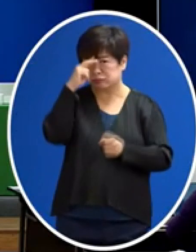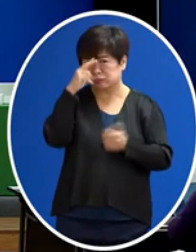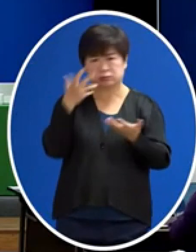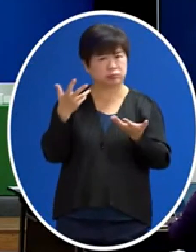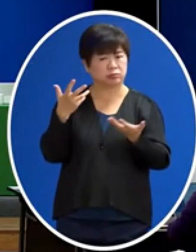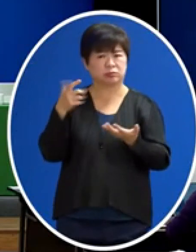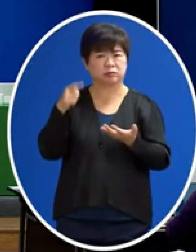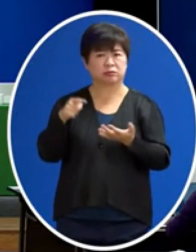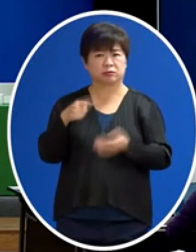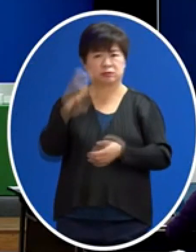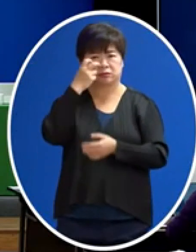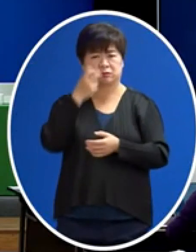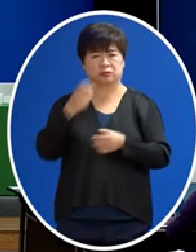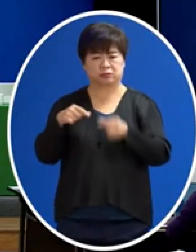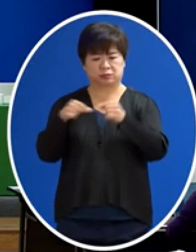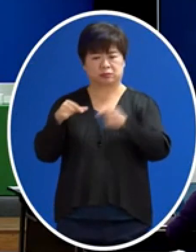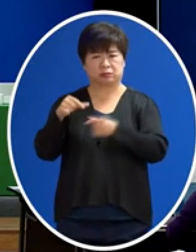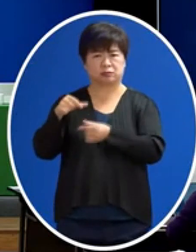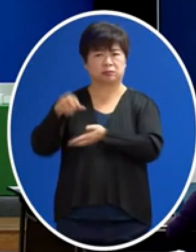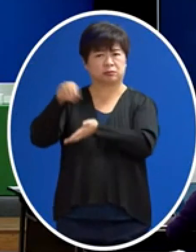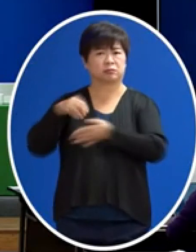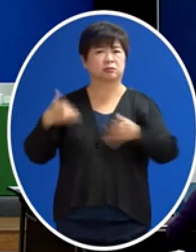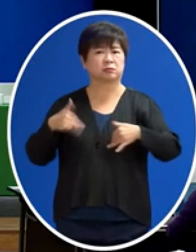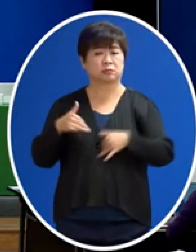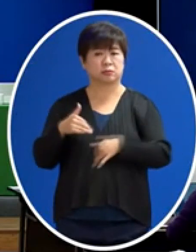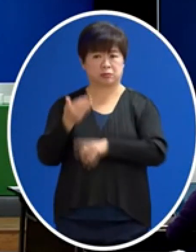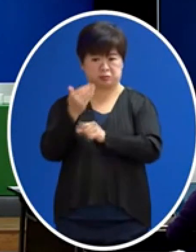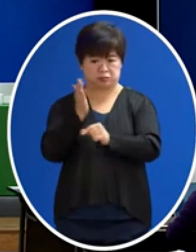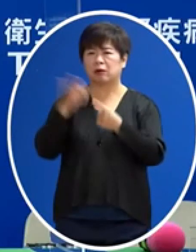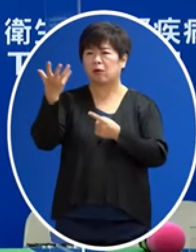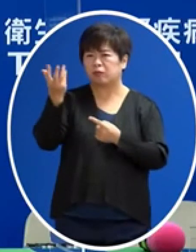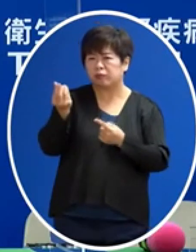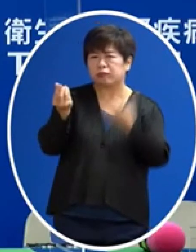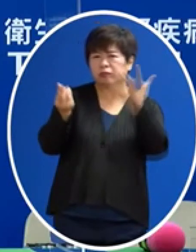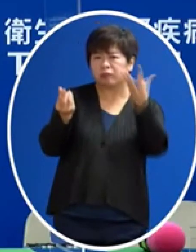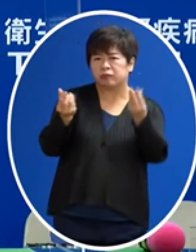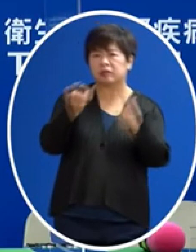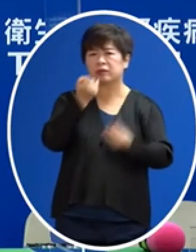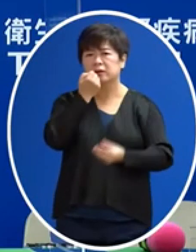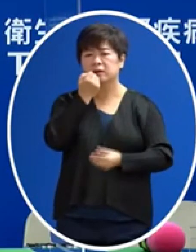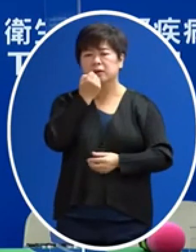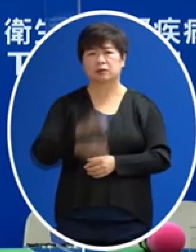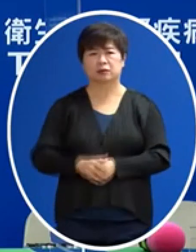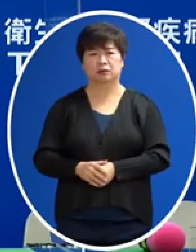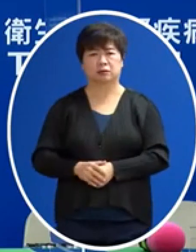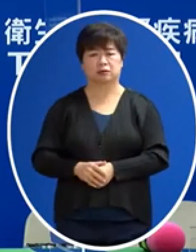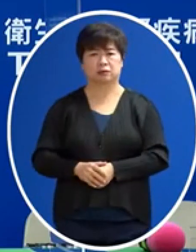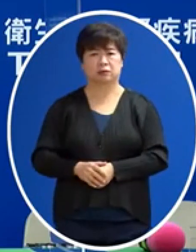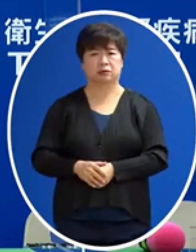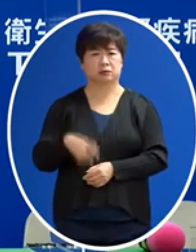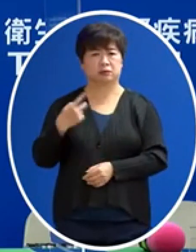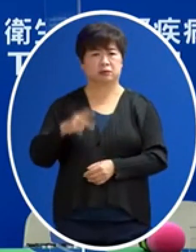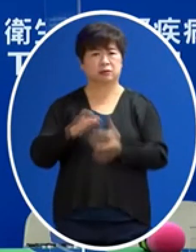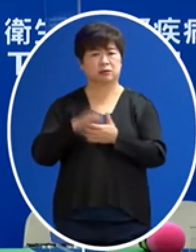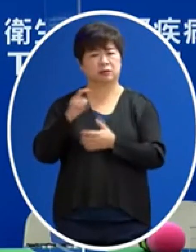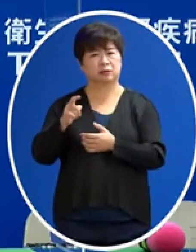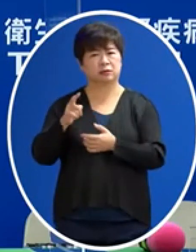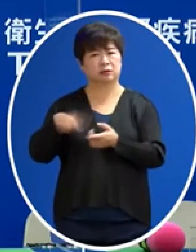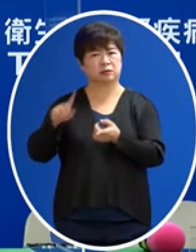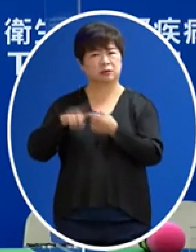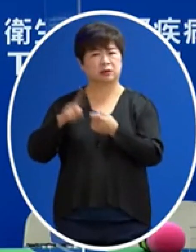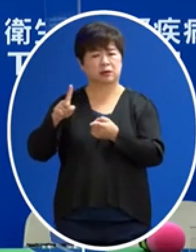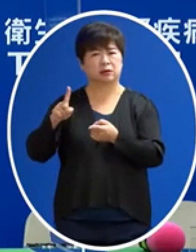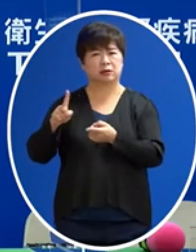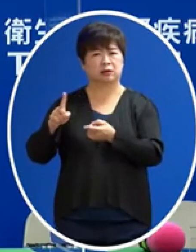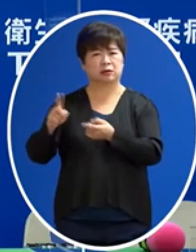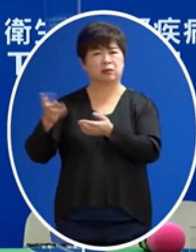前这个检验试剂还没有来，有可能赶在九月中的时候能达到吗？ 试剂应该是已经到了哈，试剂应该是已经